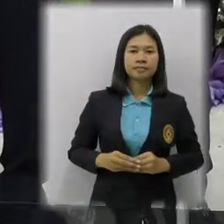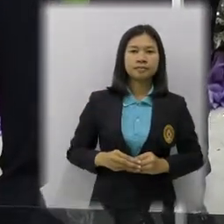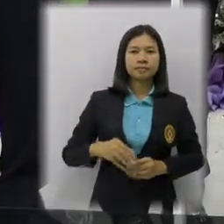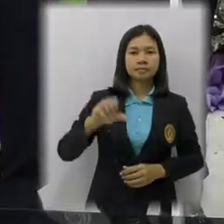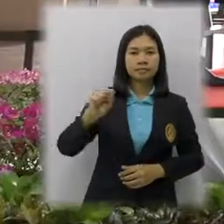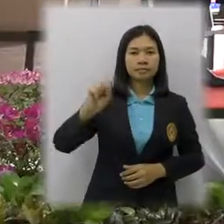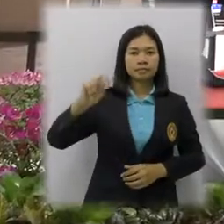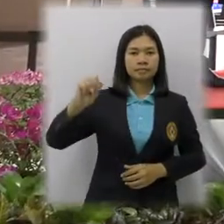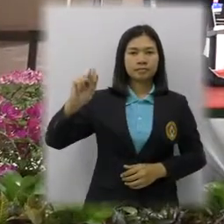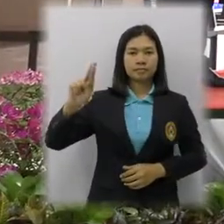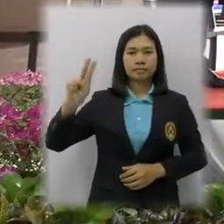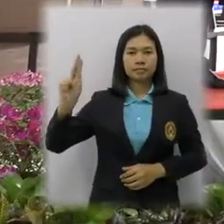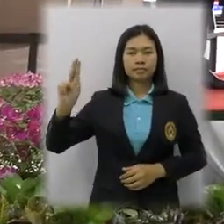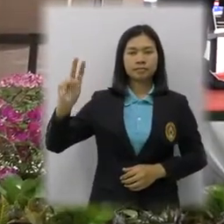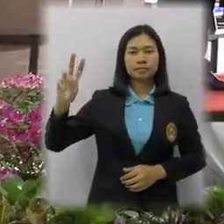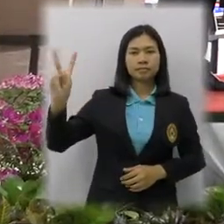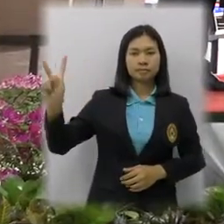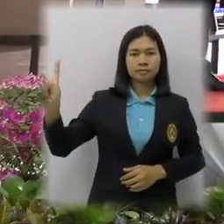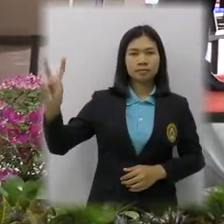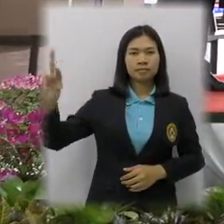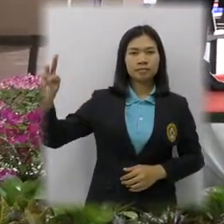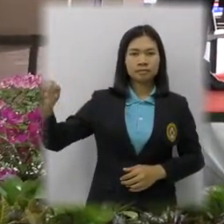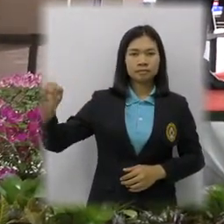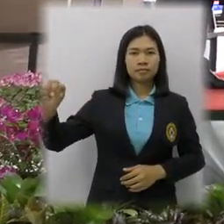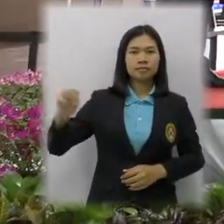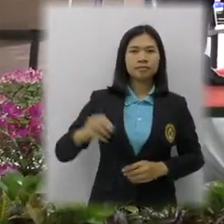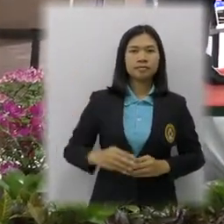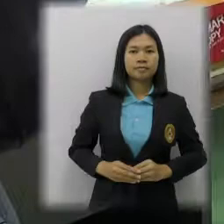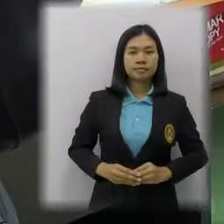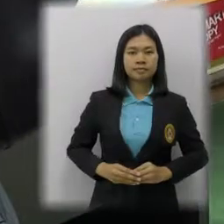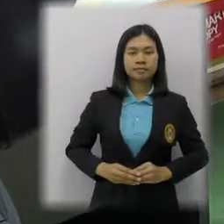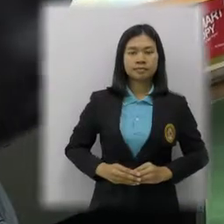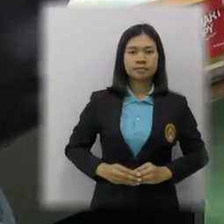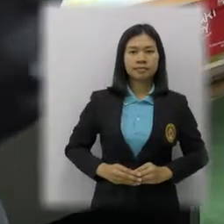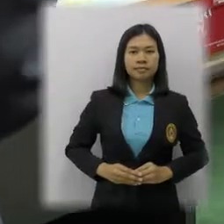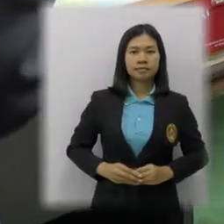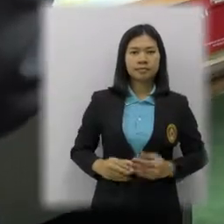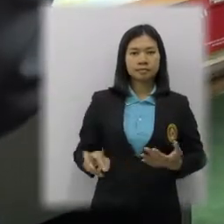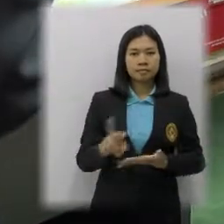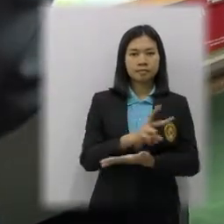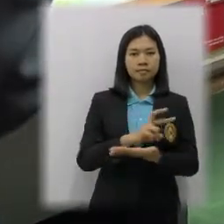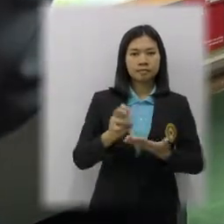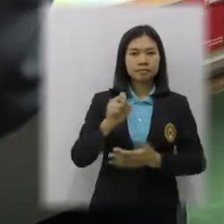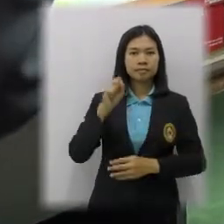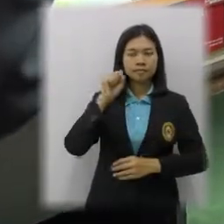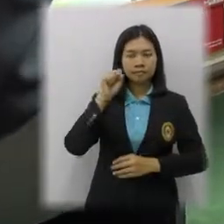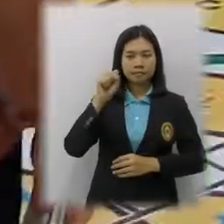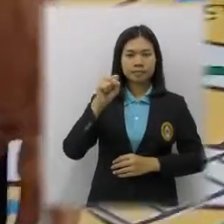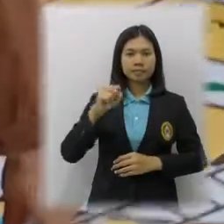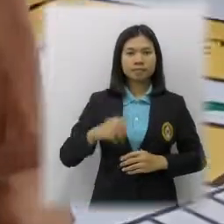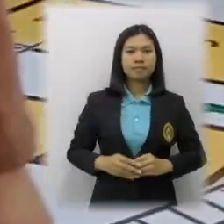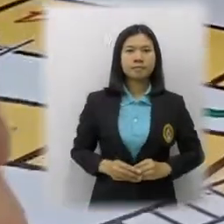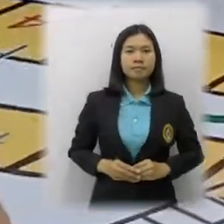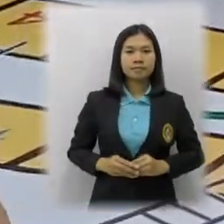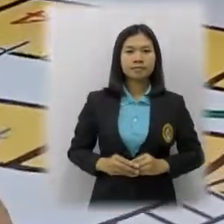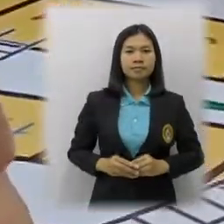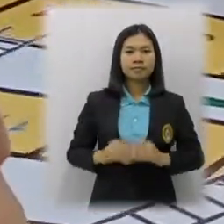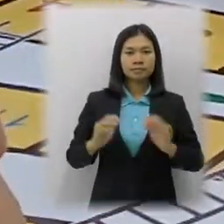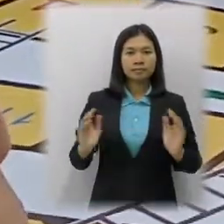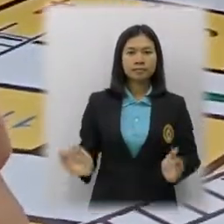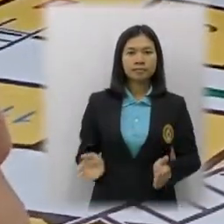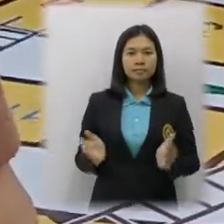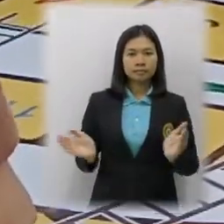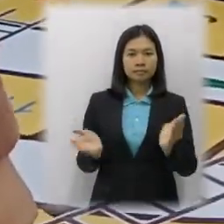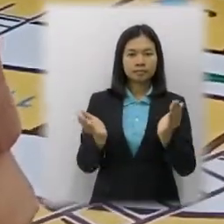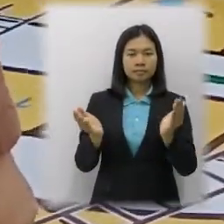2562 SNRU KM Share and Learn 2019มหาวิทยาลัยราชภัฏสกลนคร